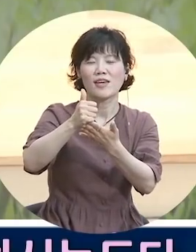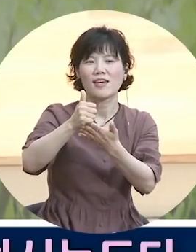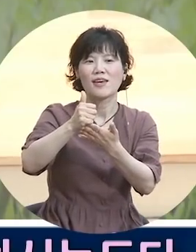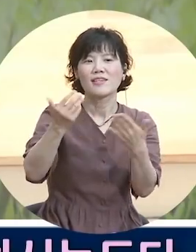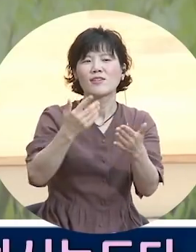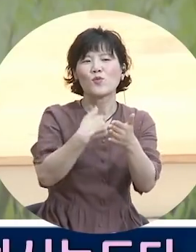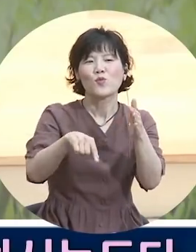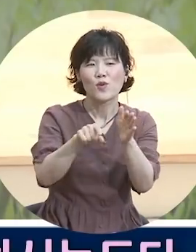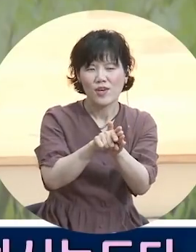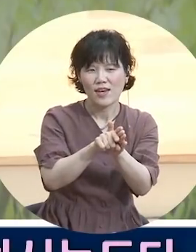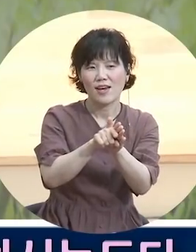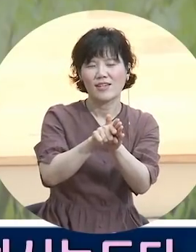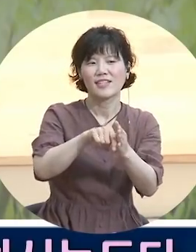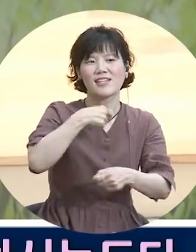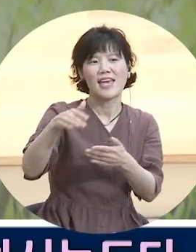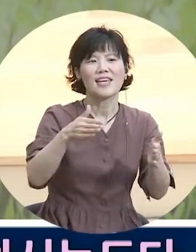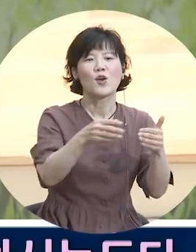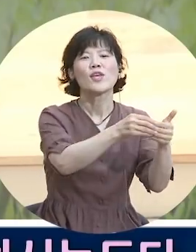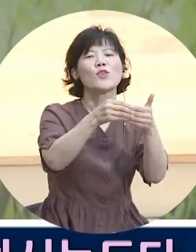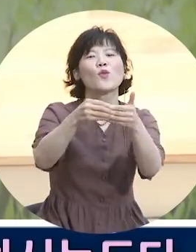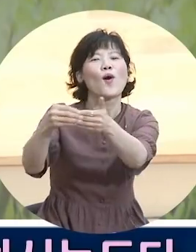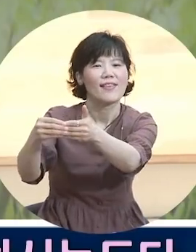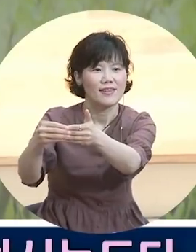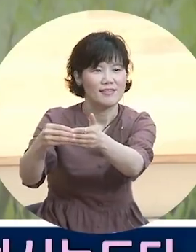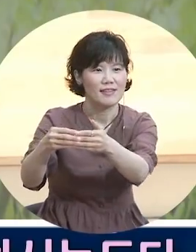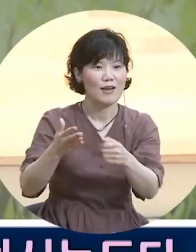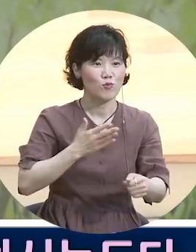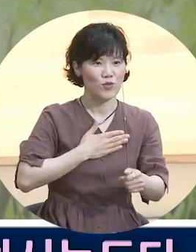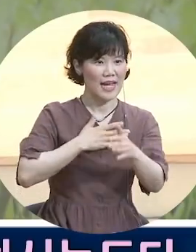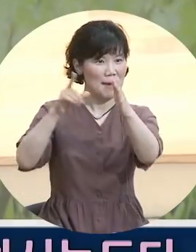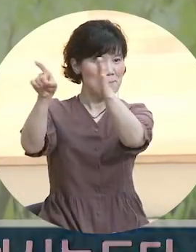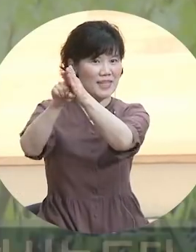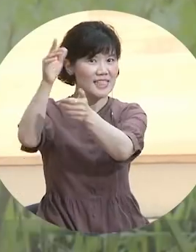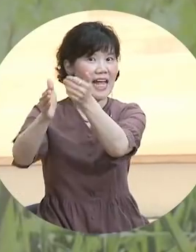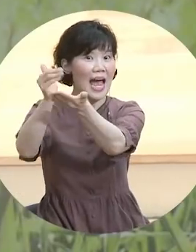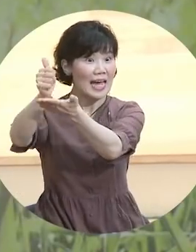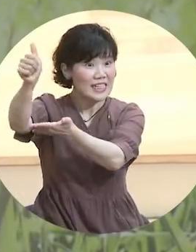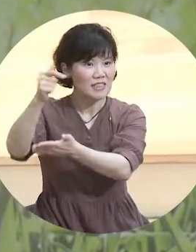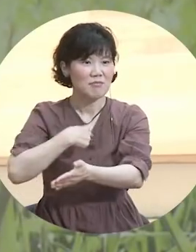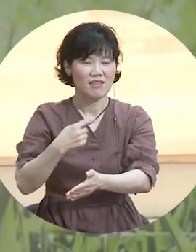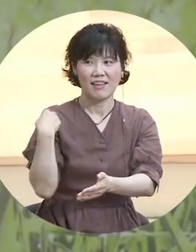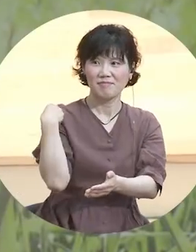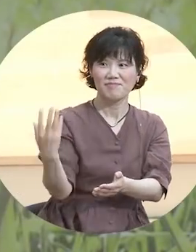길로 인도하시는 도다. 여러분 우리가 믿는 하나님은 우리를 그냥